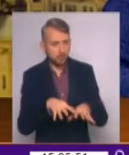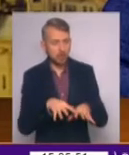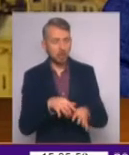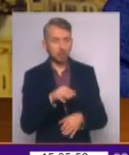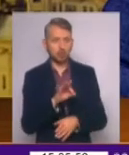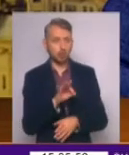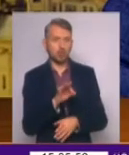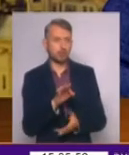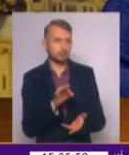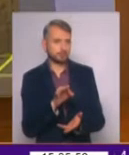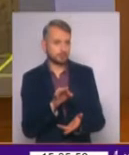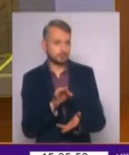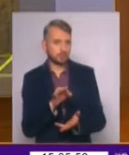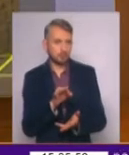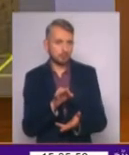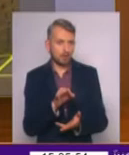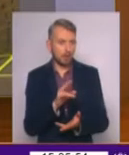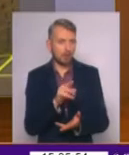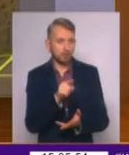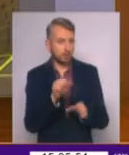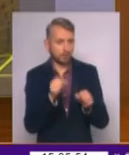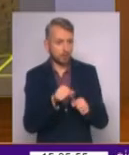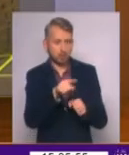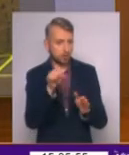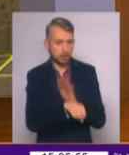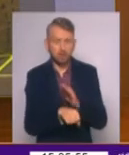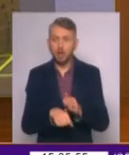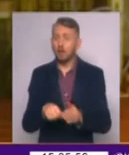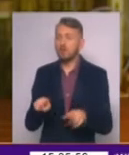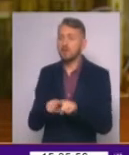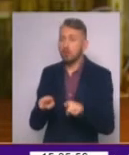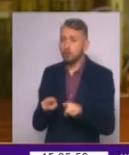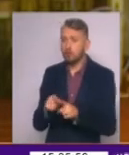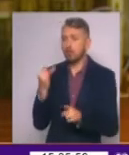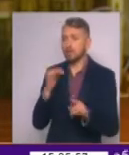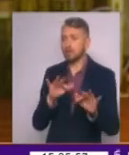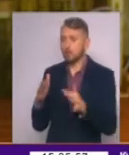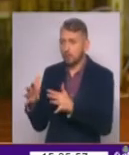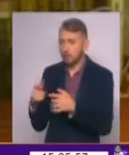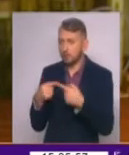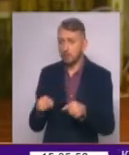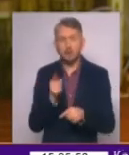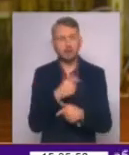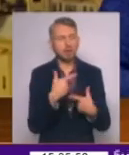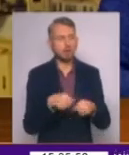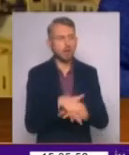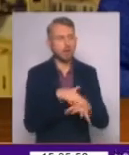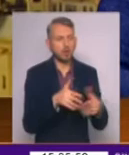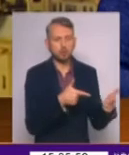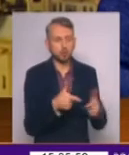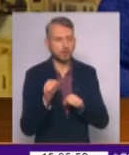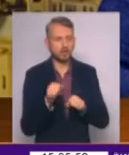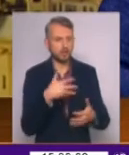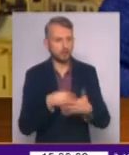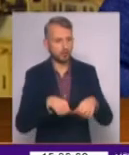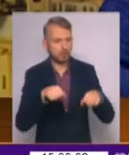то вони б могли і там суд лінча проти нього вчинити. Бачите, все одно, тому історії деякі повертаються тобто там, іншим чином. Тобто там, де громада готова захищати свої